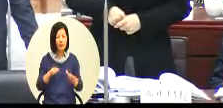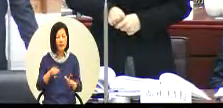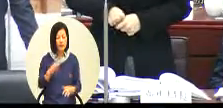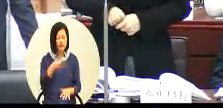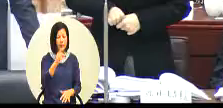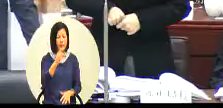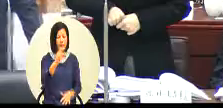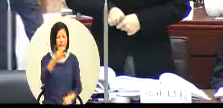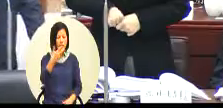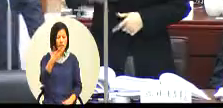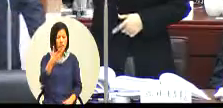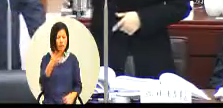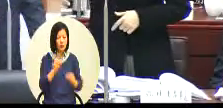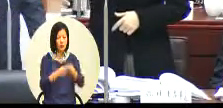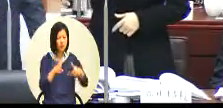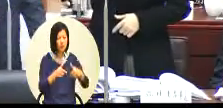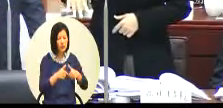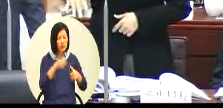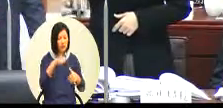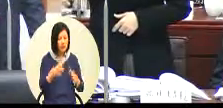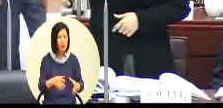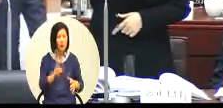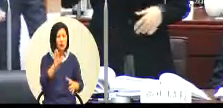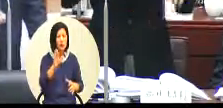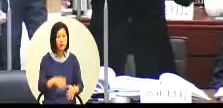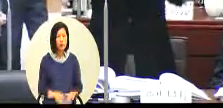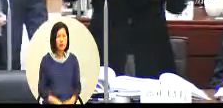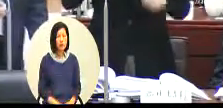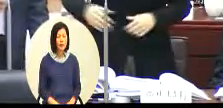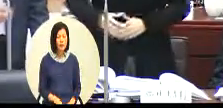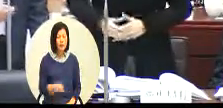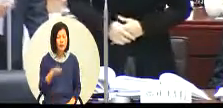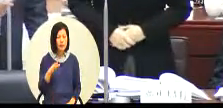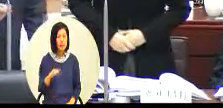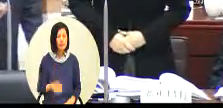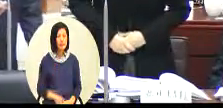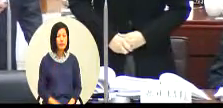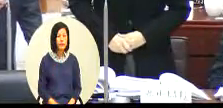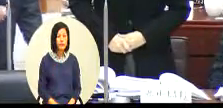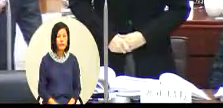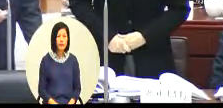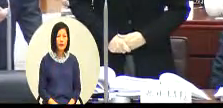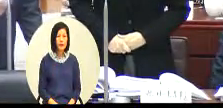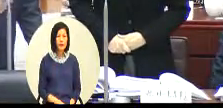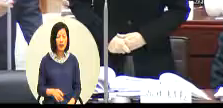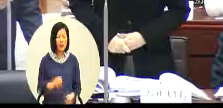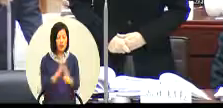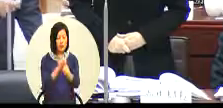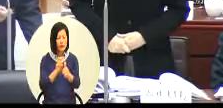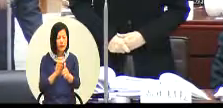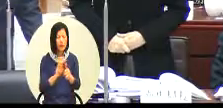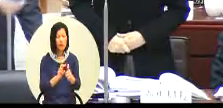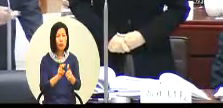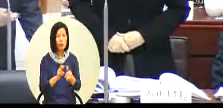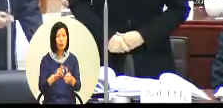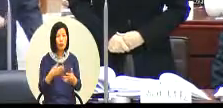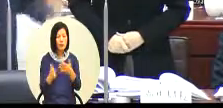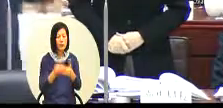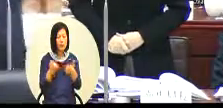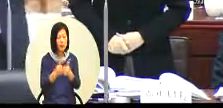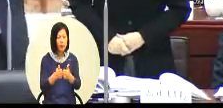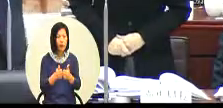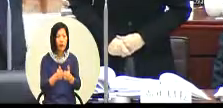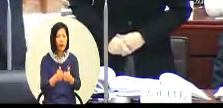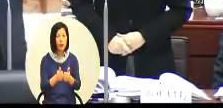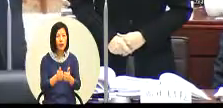217个中心。所以要先 upgrade 他们才能 够去 match。 老人关怀照顾协会，这些照顾协会